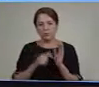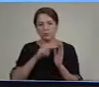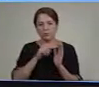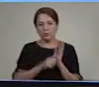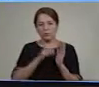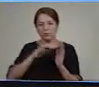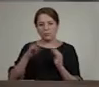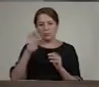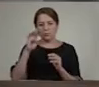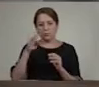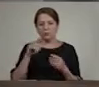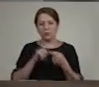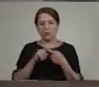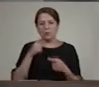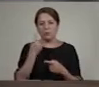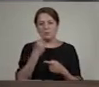1,576,400 ga qo'shamiz